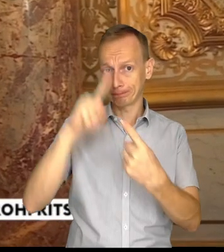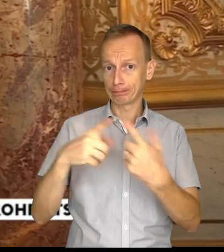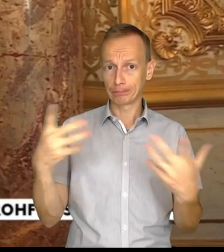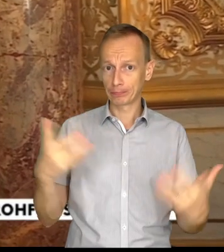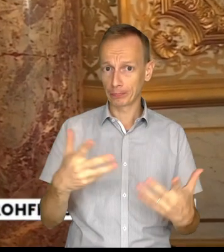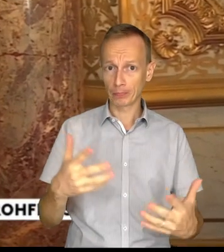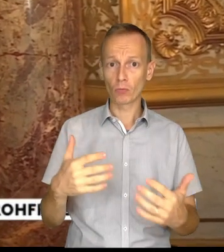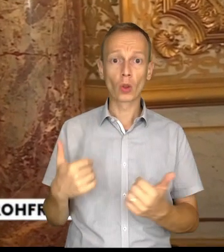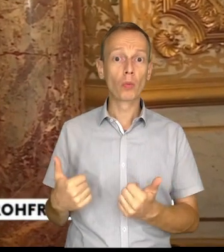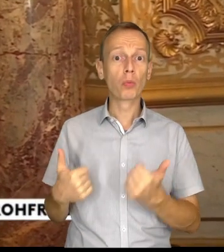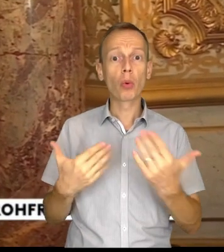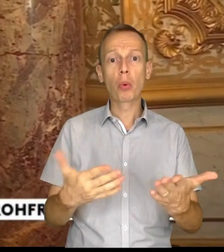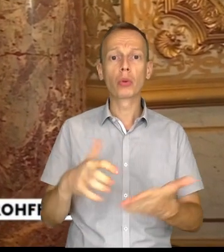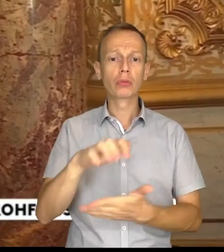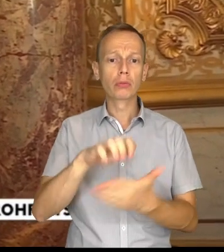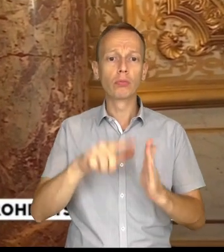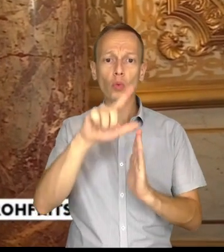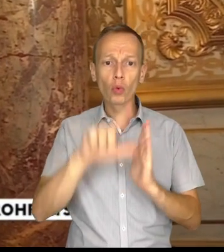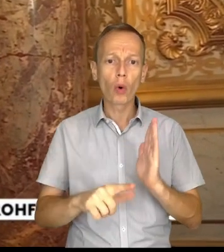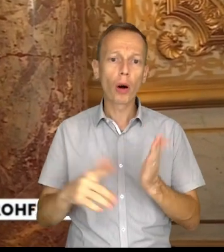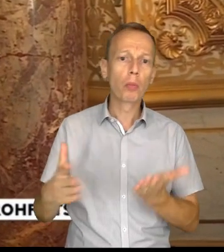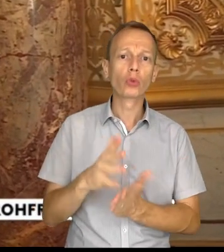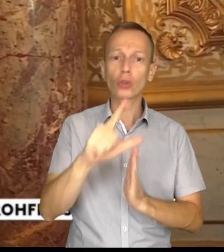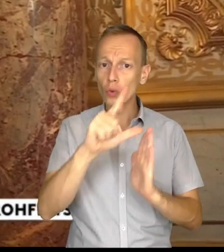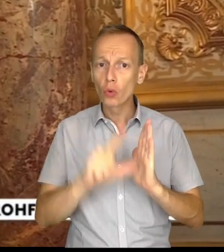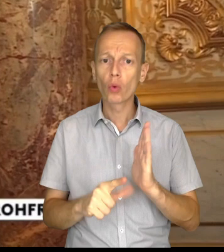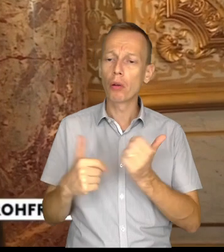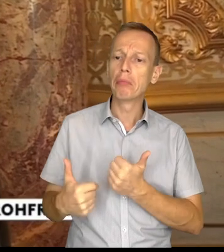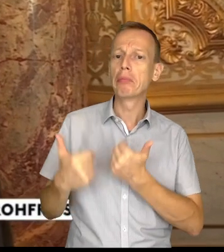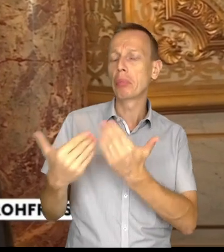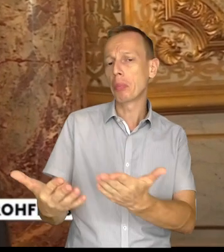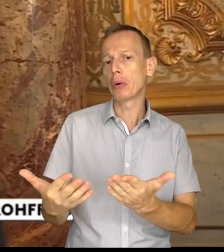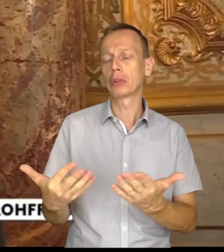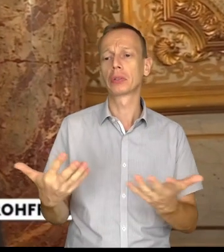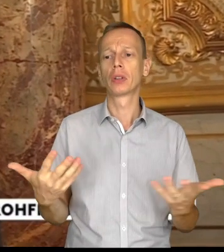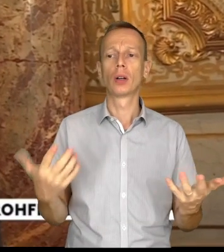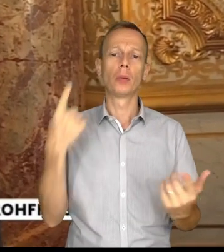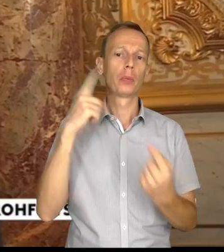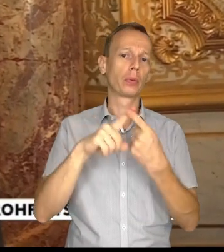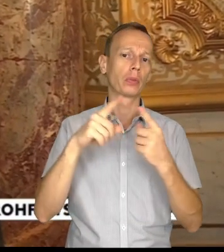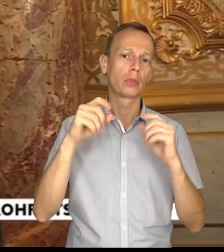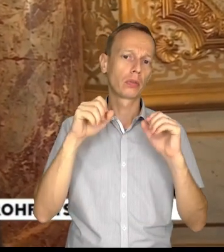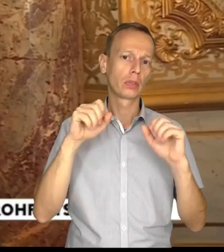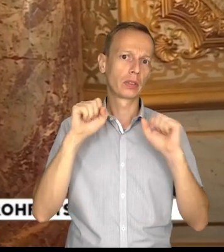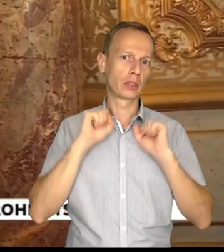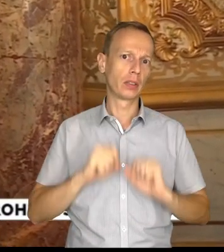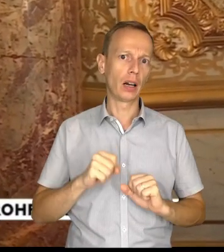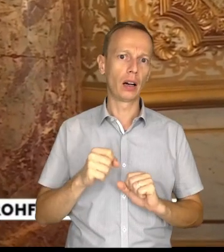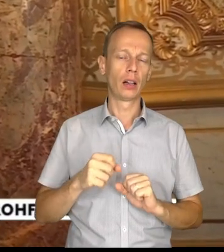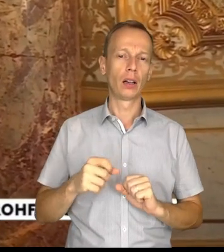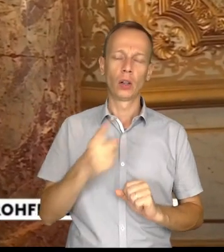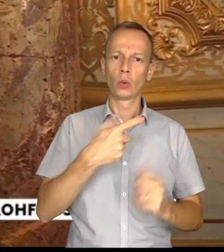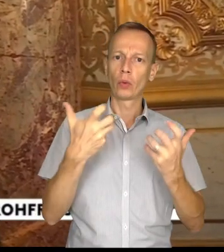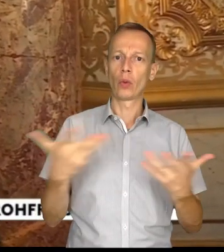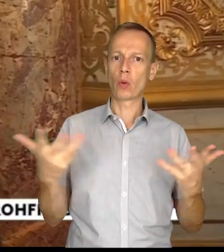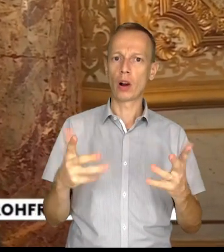sur toutes les propositions de texte ou les projets de texte qui viendront à l'examen du Sénat, être à la